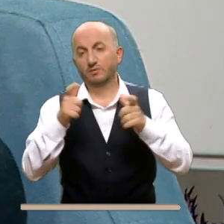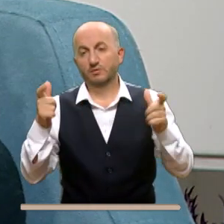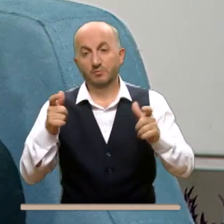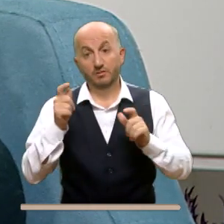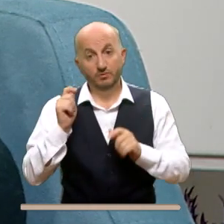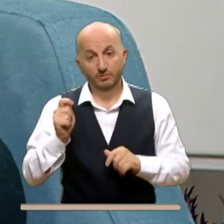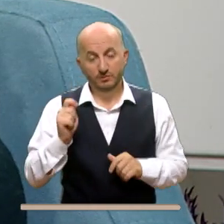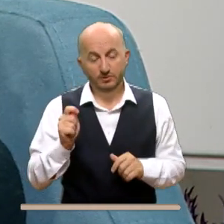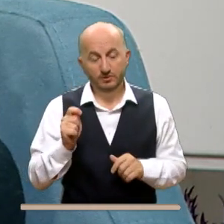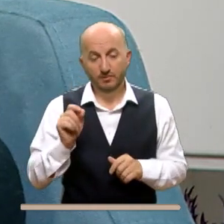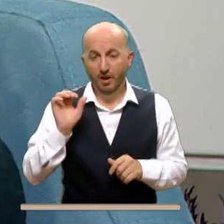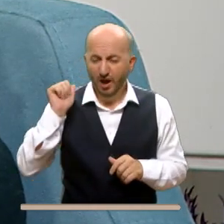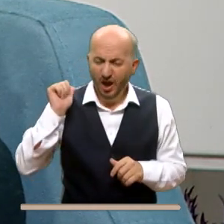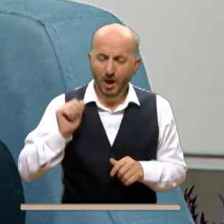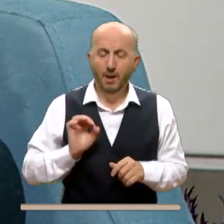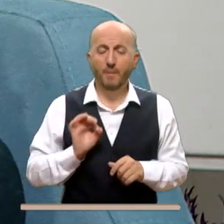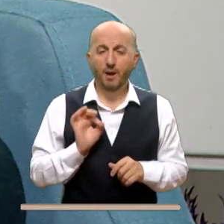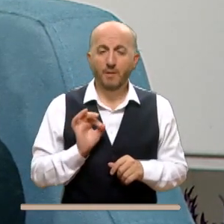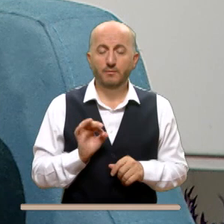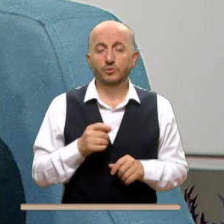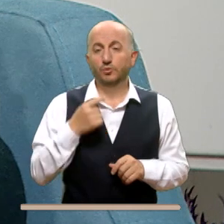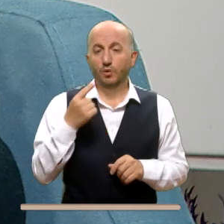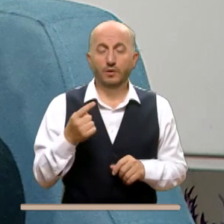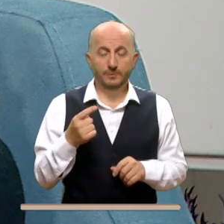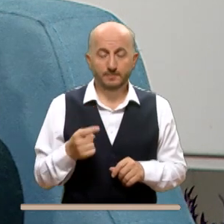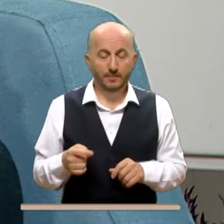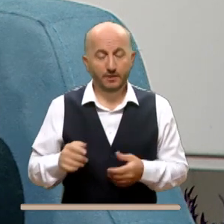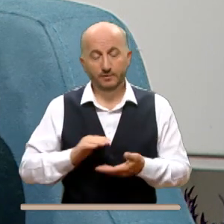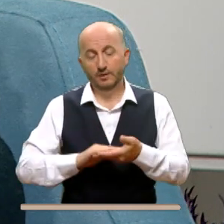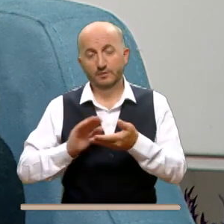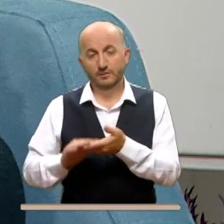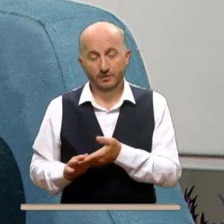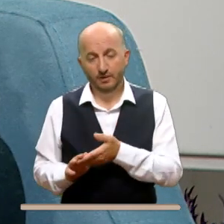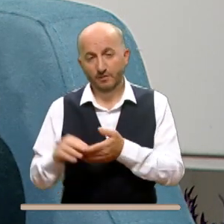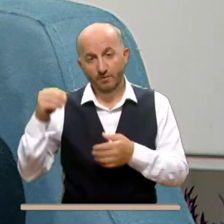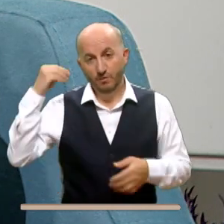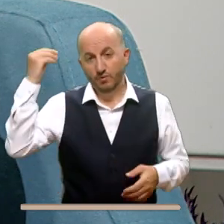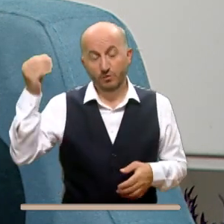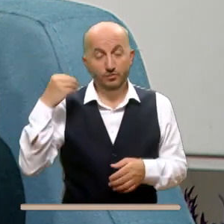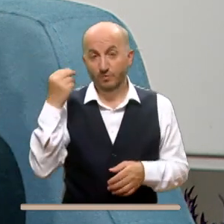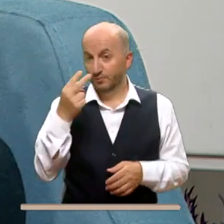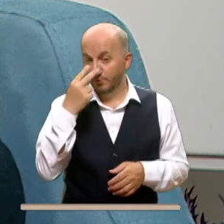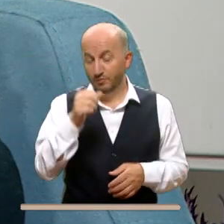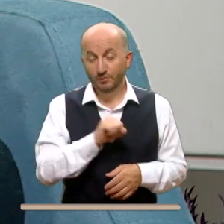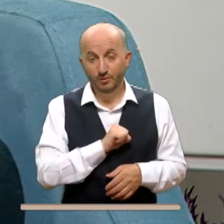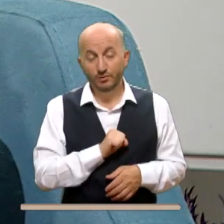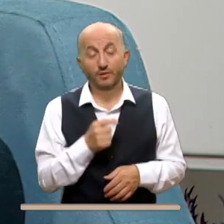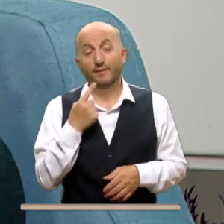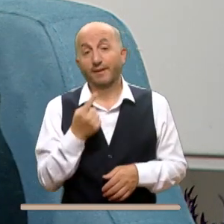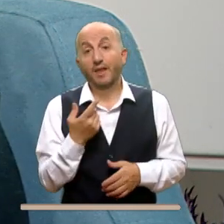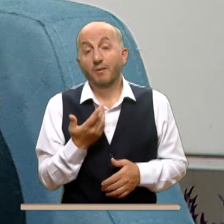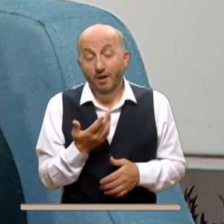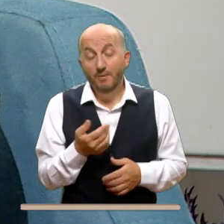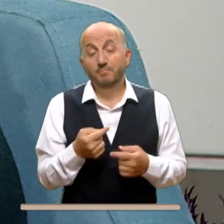Ben şunu hep söylerim. Yer yerde arkadaşlar adaylarımızın hocam acaba gözünü mü korkutuyorsunuz derler ama